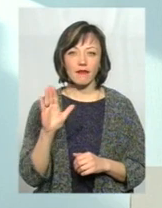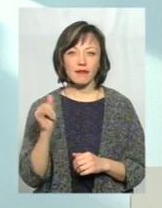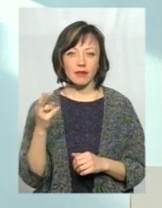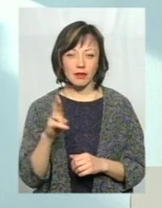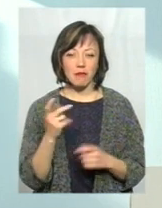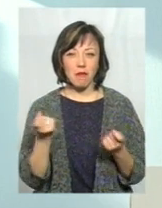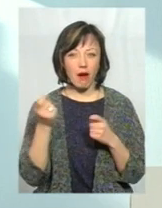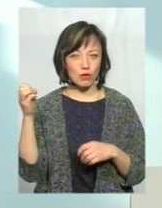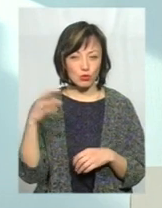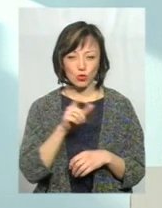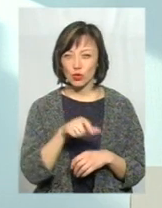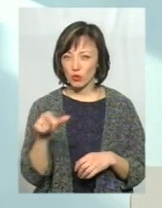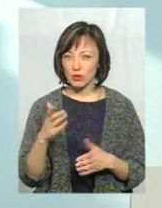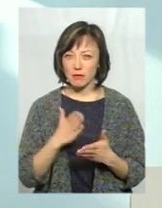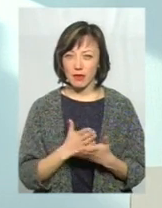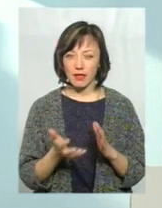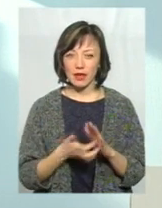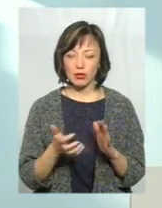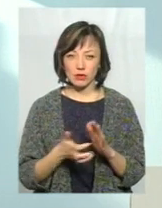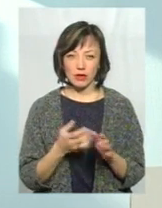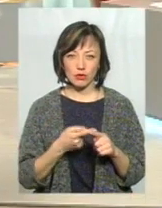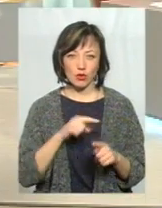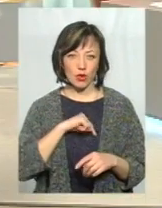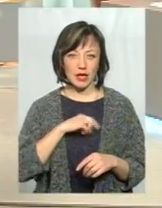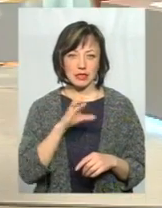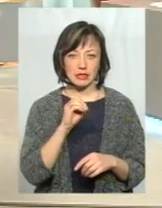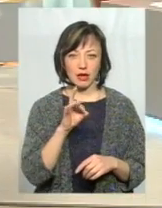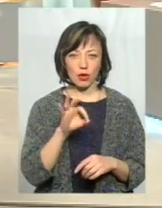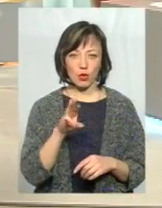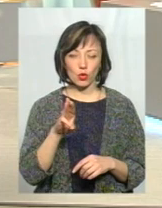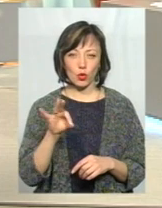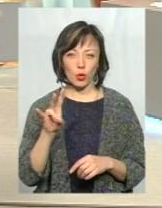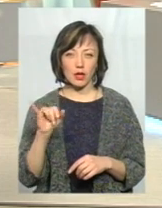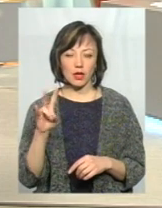і люди, як правило, мають певну недостатність серотоніну.